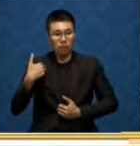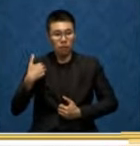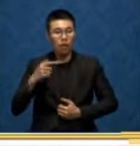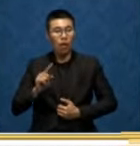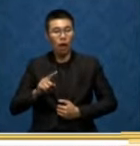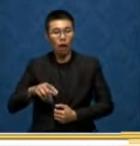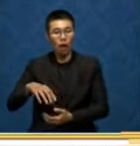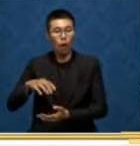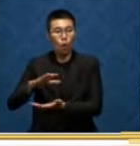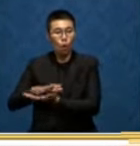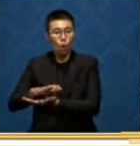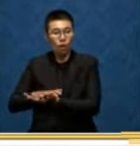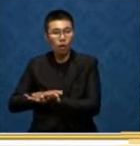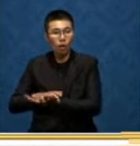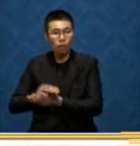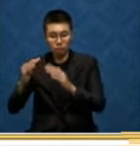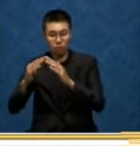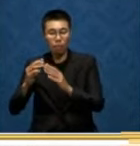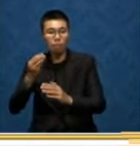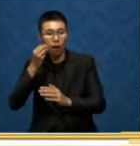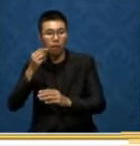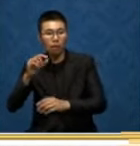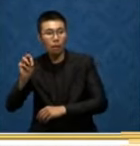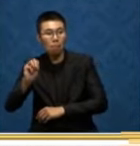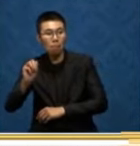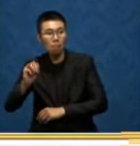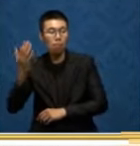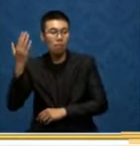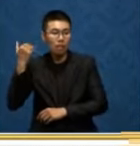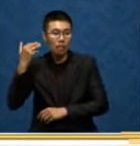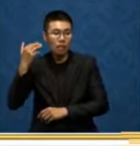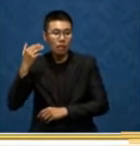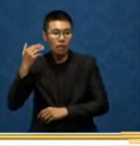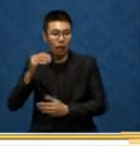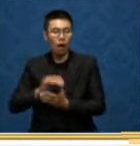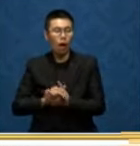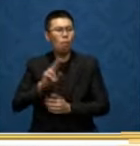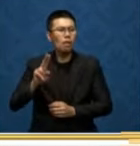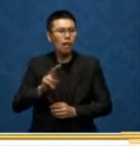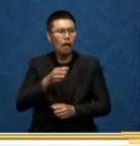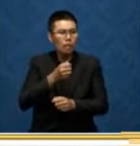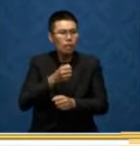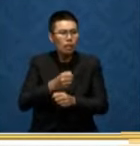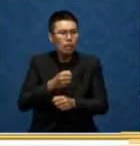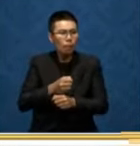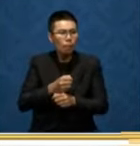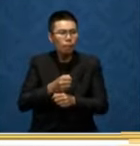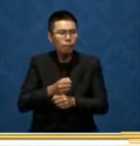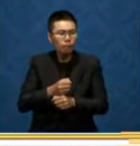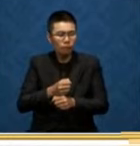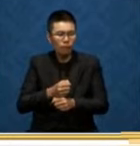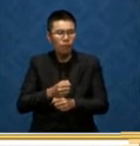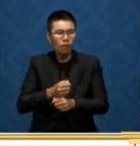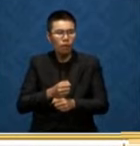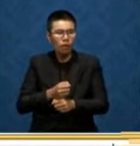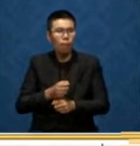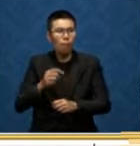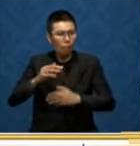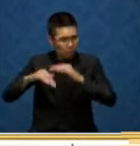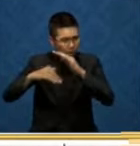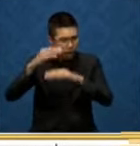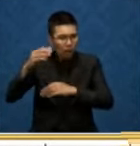สิตไปศึกษาจากเขาสิคะแล้วเอามาใช้ในพม.ให้ได้เพราะท่านคือหน่วยงานที่สำคัญของสังคมจริงๆค่ะ